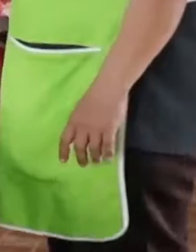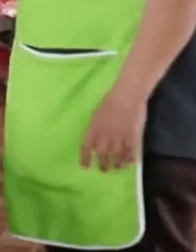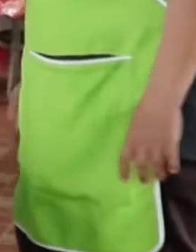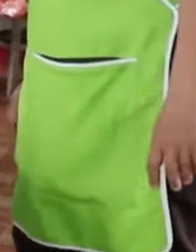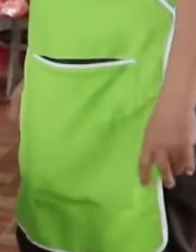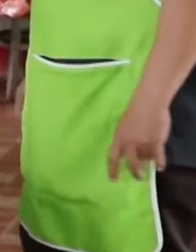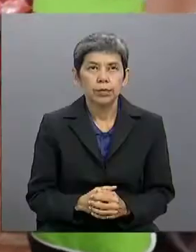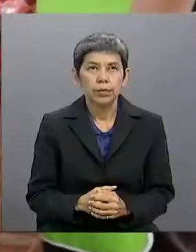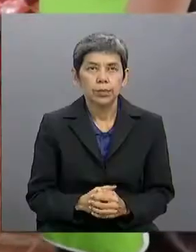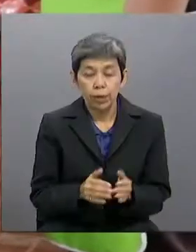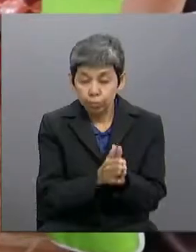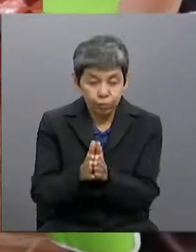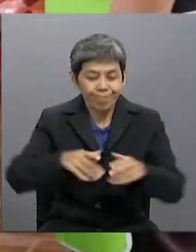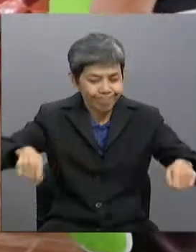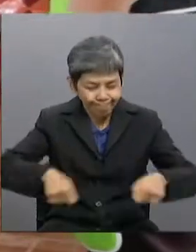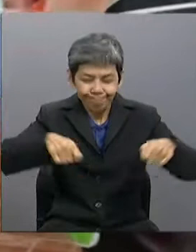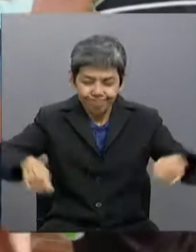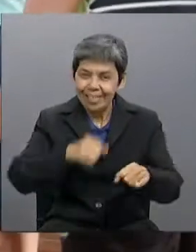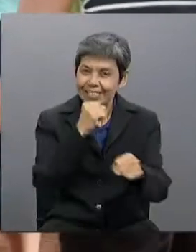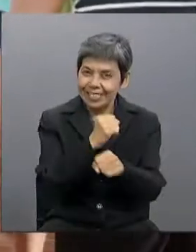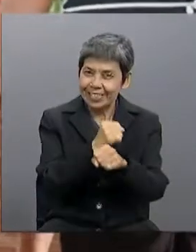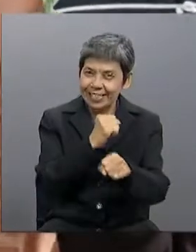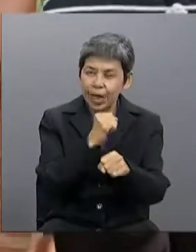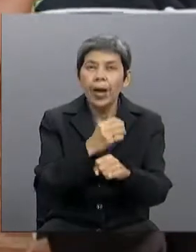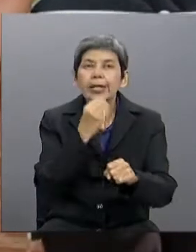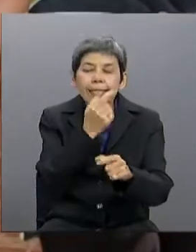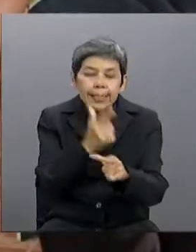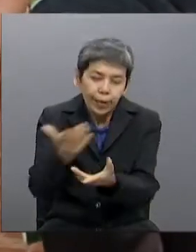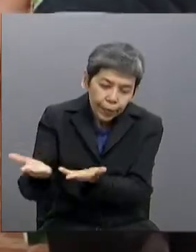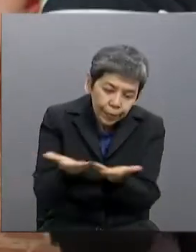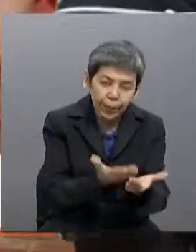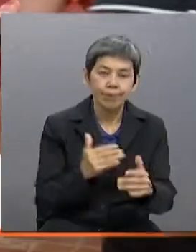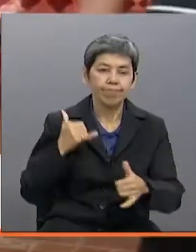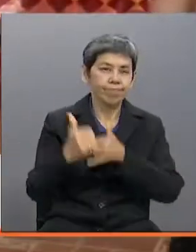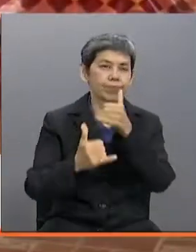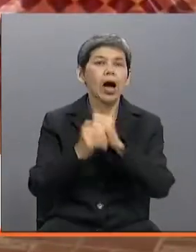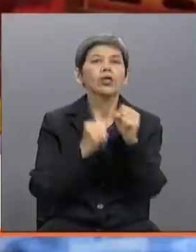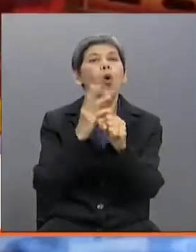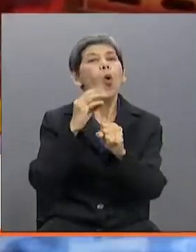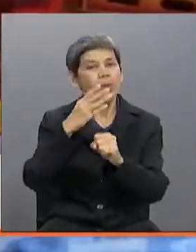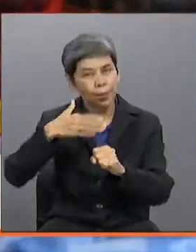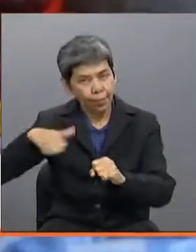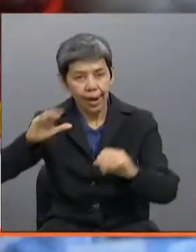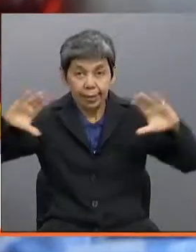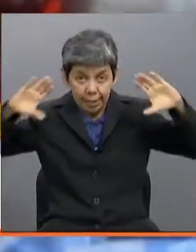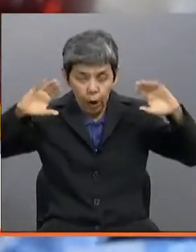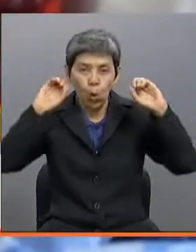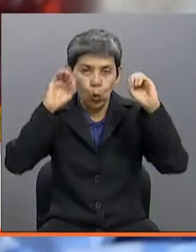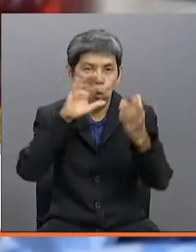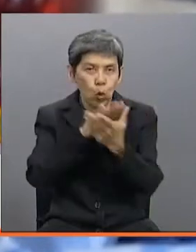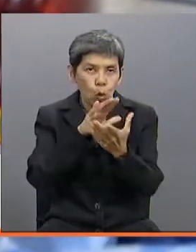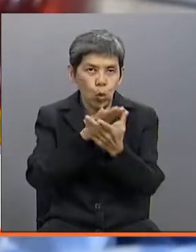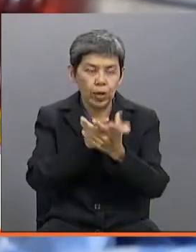แม่ครัวกลุ่มนี้กำลังช่วยกันจัดเตรียมกับข้าวเพื่อใช้เลี้ยงต้อนรับแขกที่มาร่วมงานเกษียณอายุราชการของครูโรงเรียนบ้